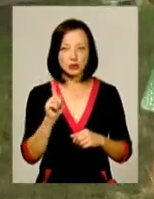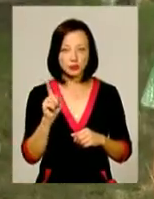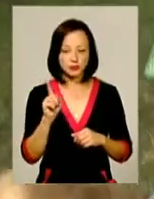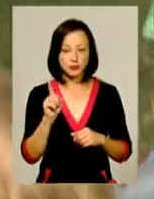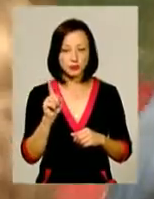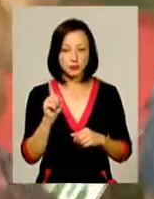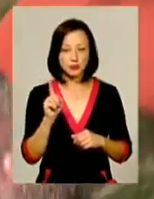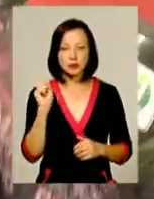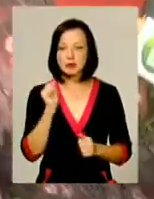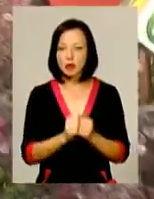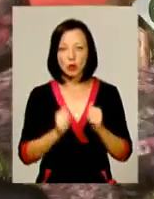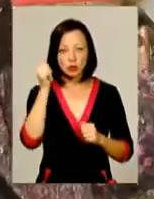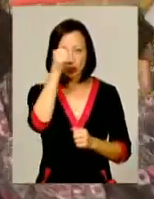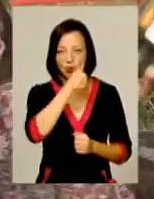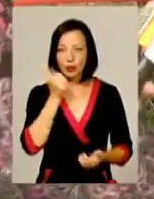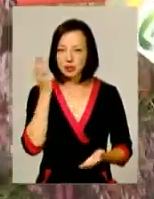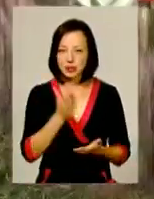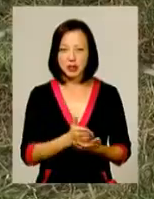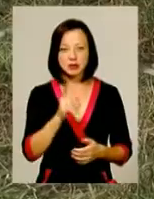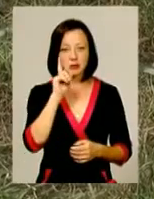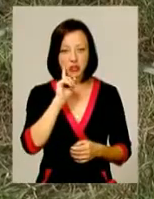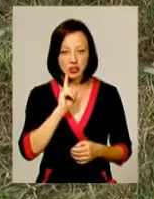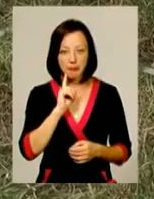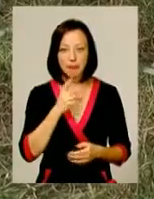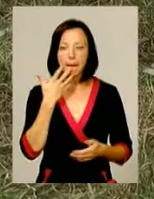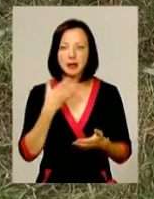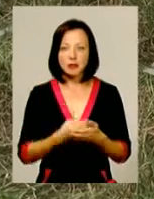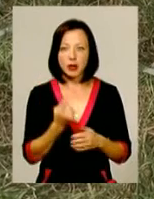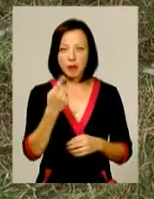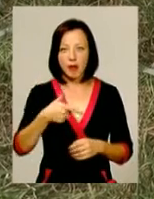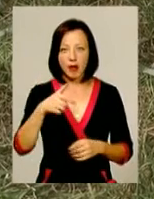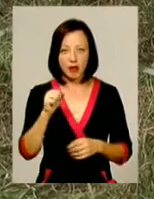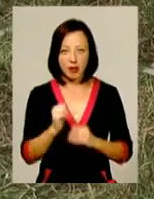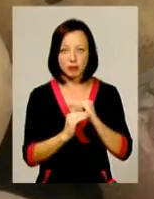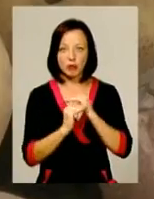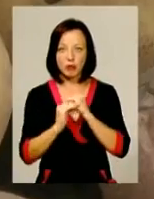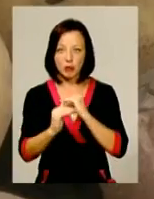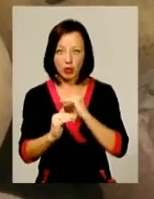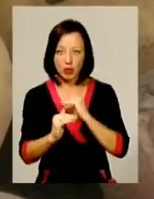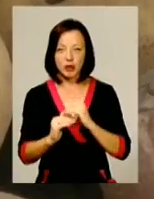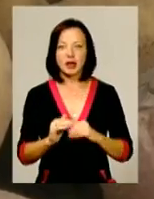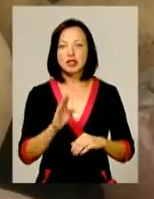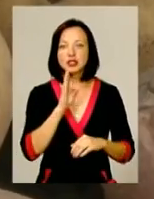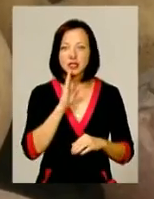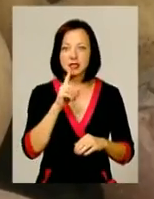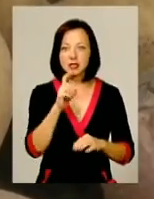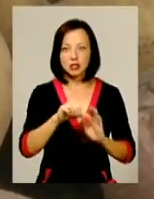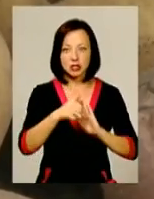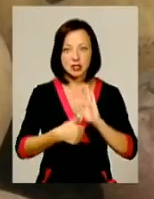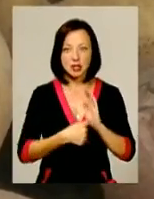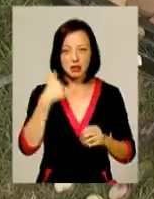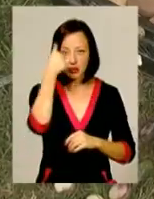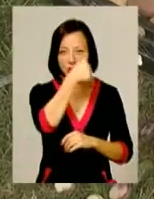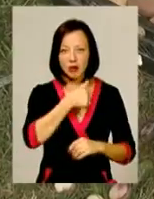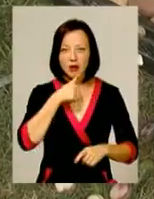Вона кожного року родить, вона смачна. На своєму гектарі поля з глинистим ґрунтом пані Валентина за 16 років випробувала